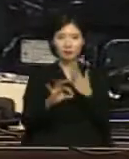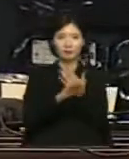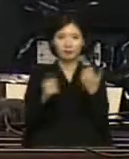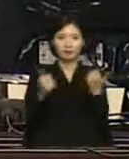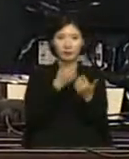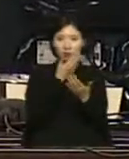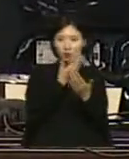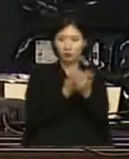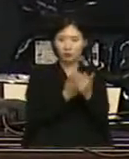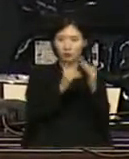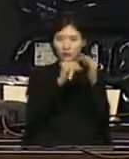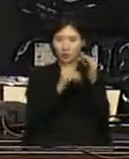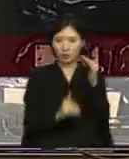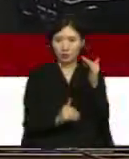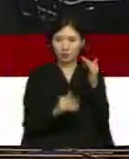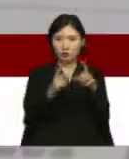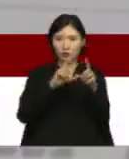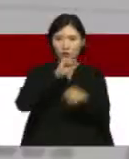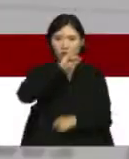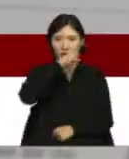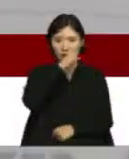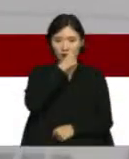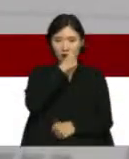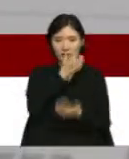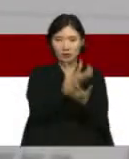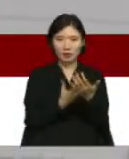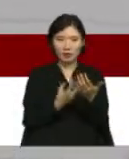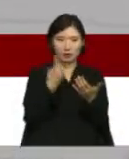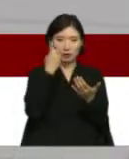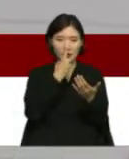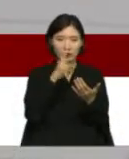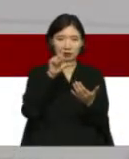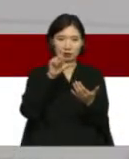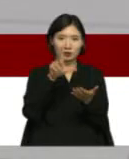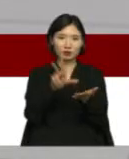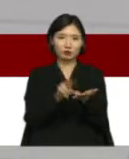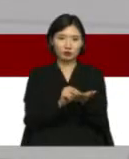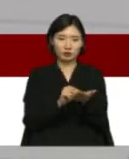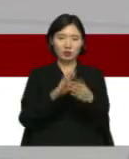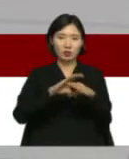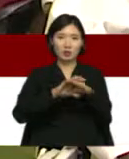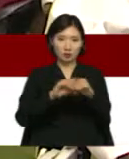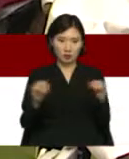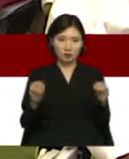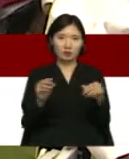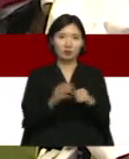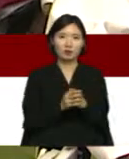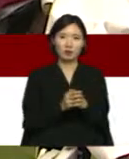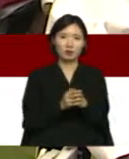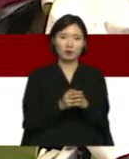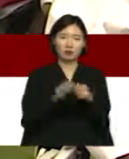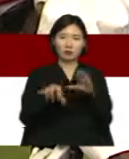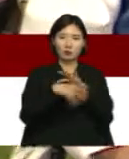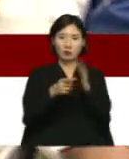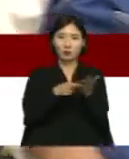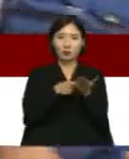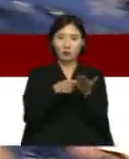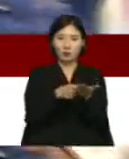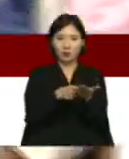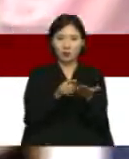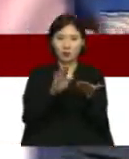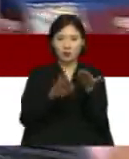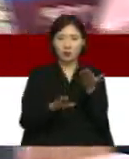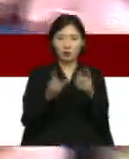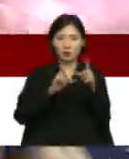임시회의 주요 의사 일정은 추가 경정 예산안 심사 등 15건의 안건 처리입니다. 종로구가 제출한 하반기